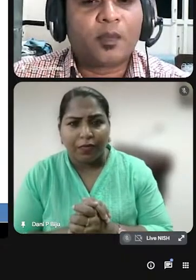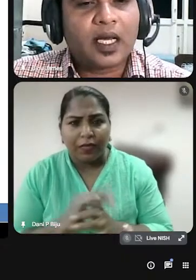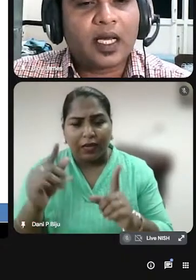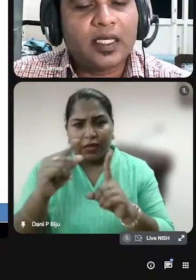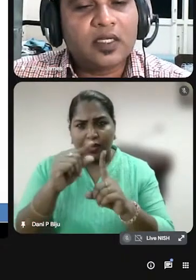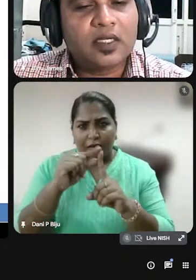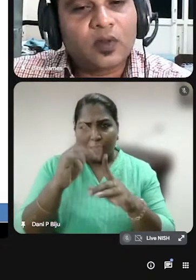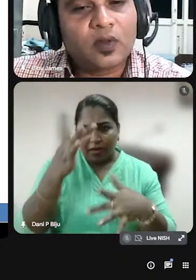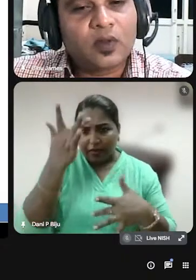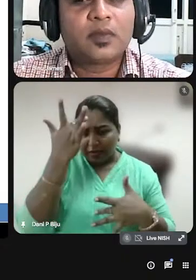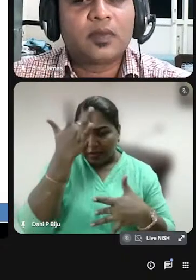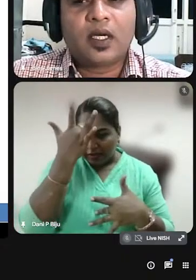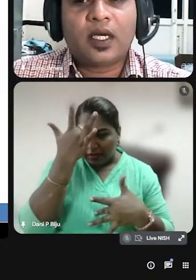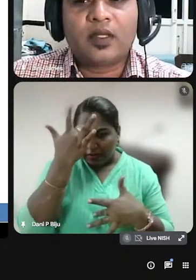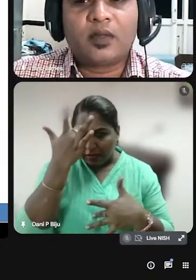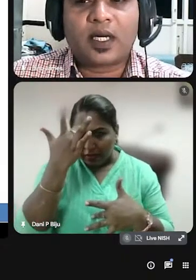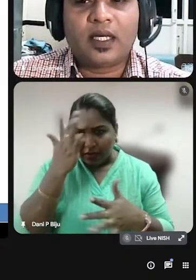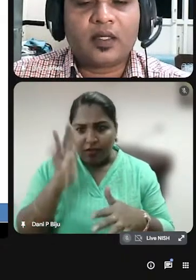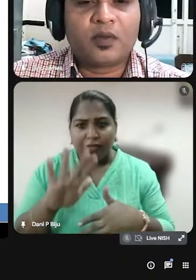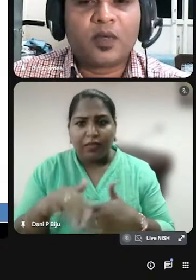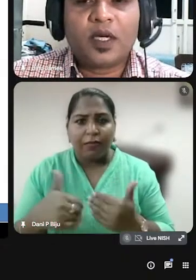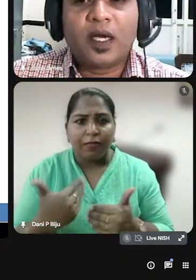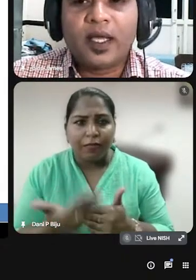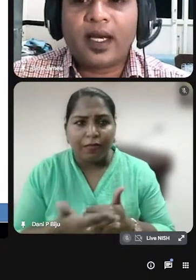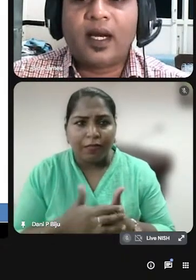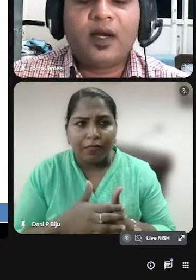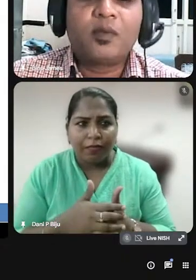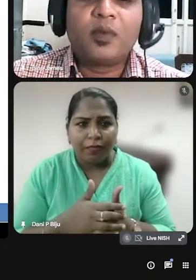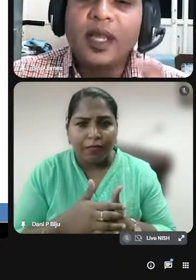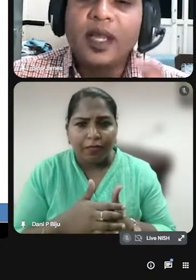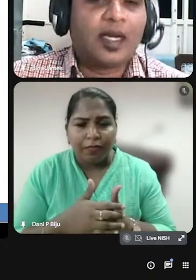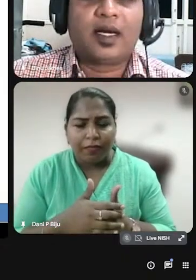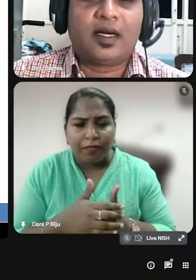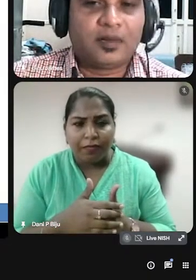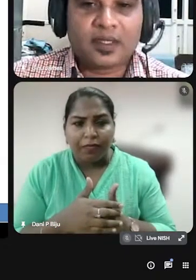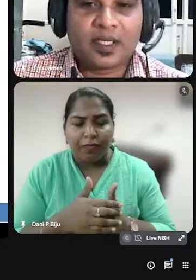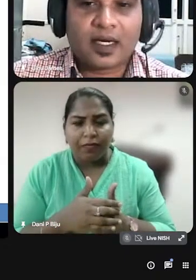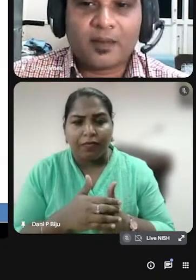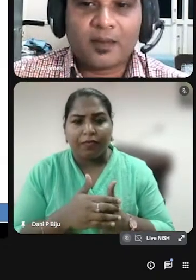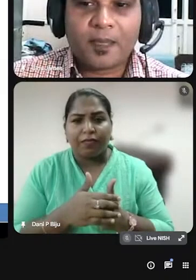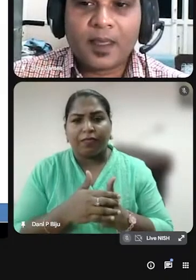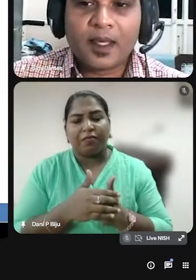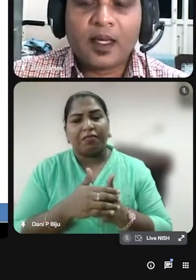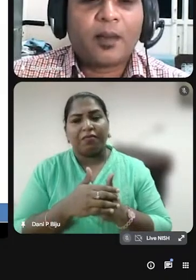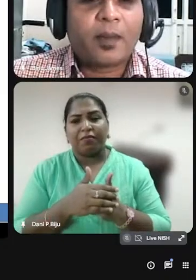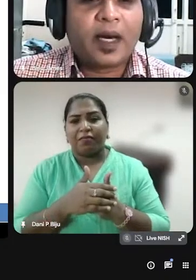പറയുന്നതും പാർക്കിൻസോണിസം എന്ന് പറയുന്നതും രണ്ടും രണ്ടാണെന്ന് മനസ്സിലാക്കുക.